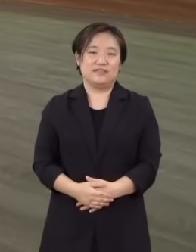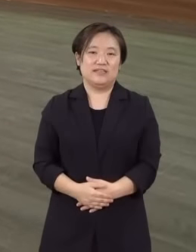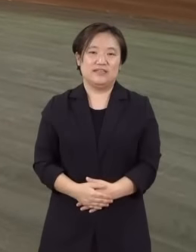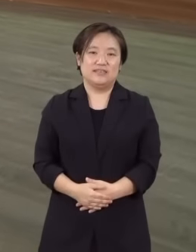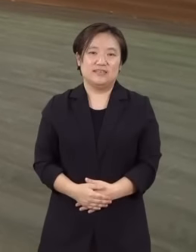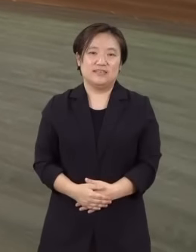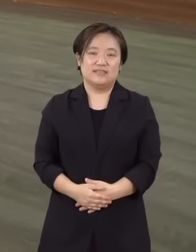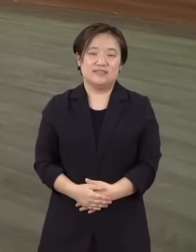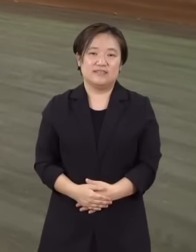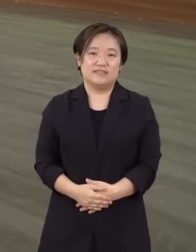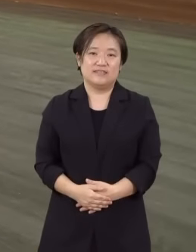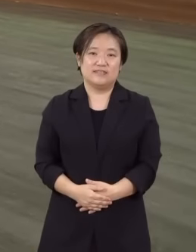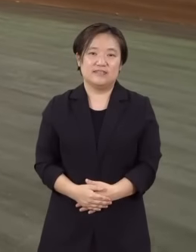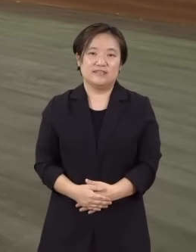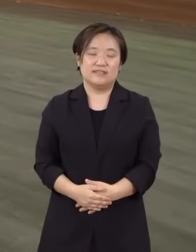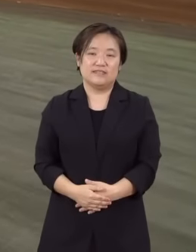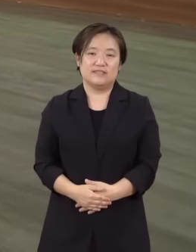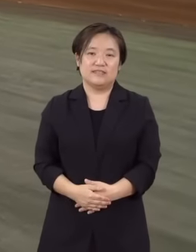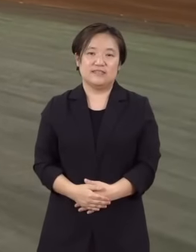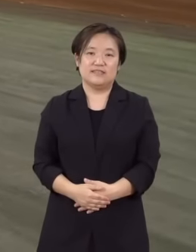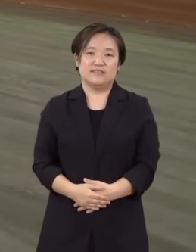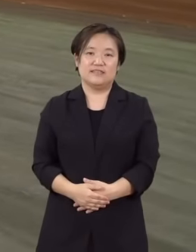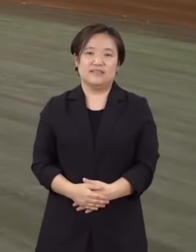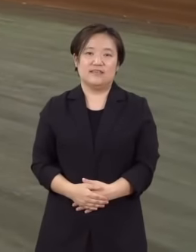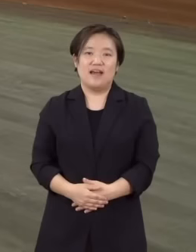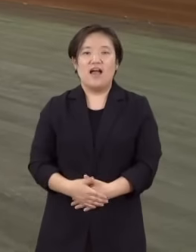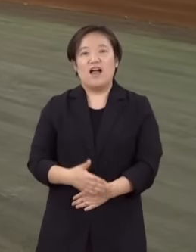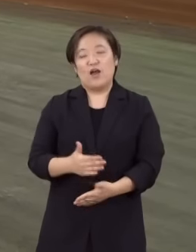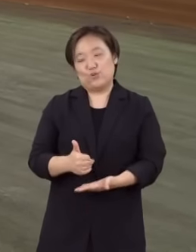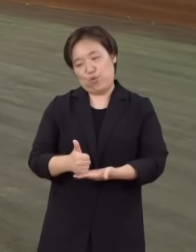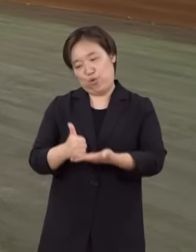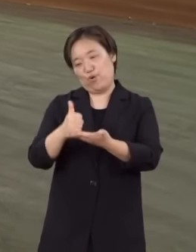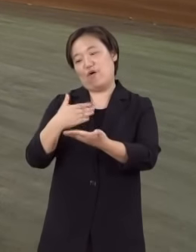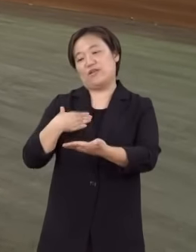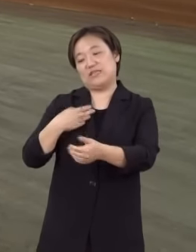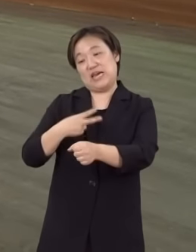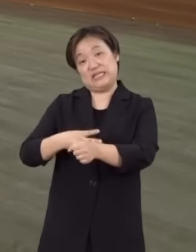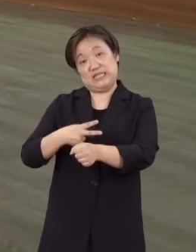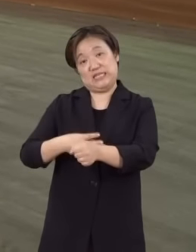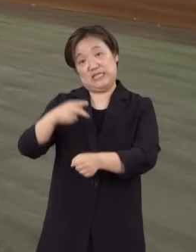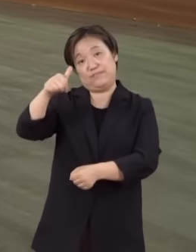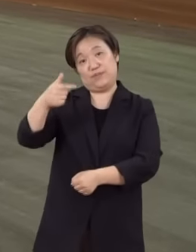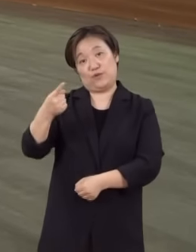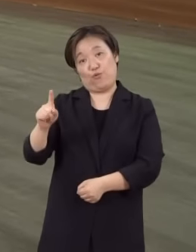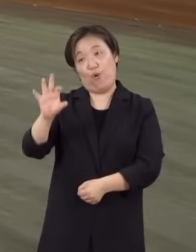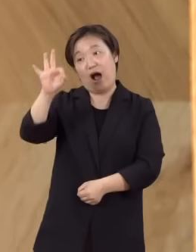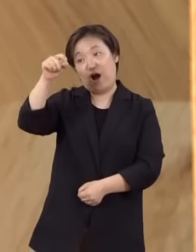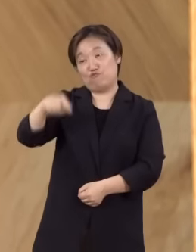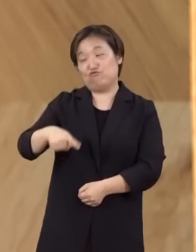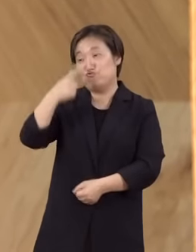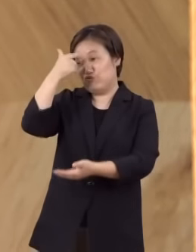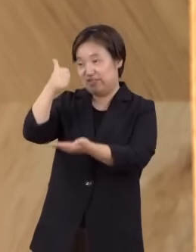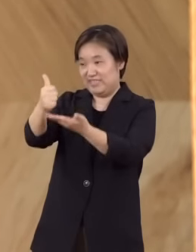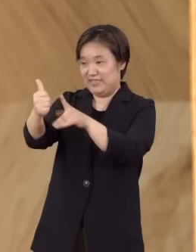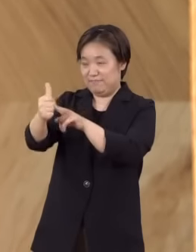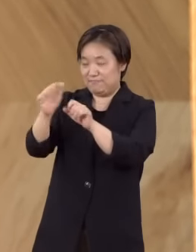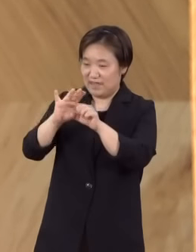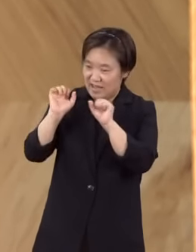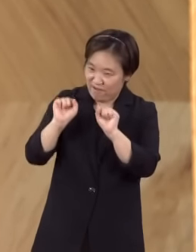바랍니다 존경하는 저의 스승님 광우스님 안녕하세요 구이